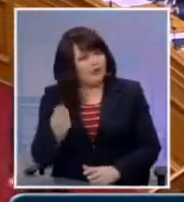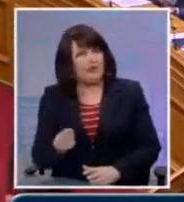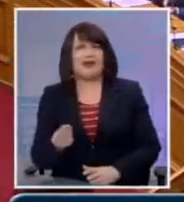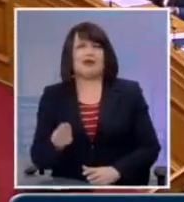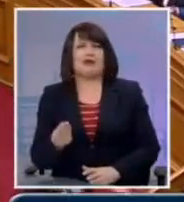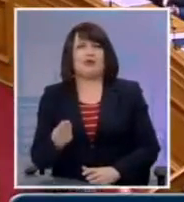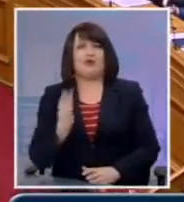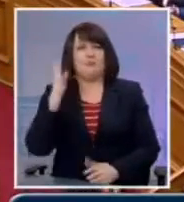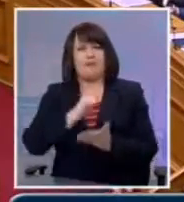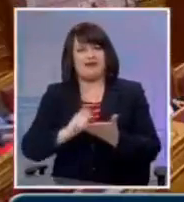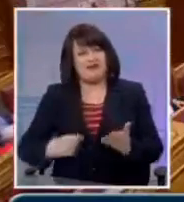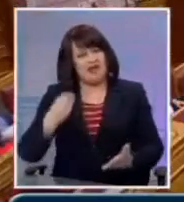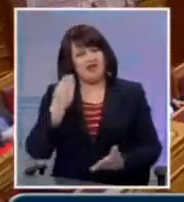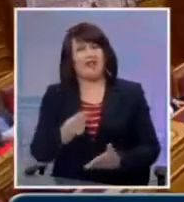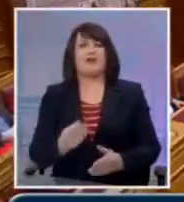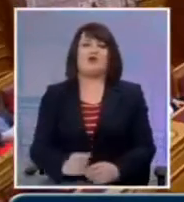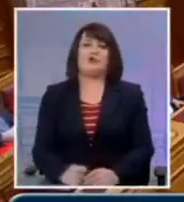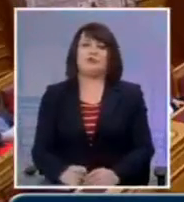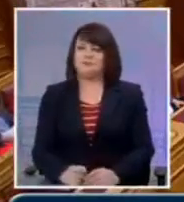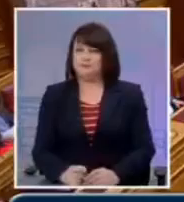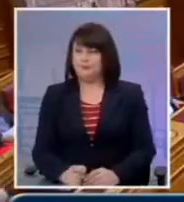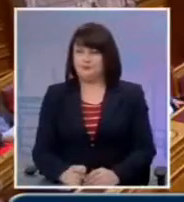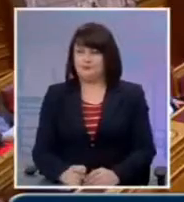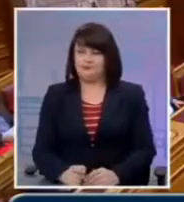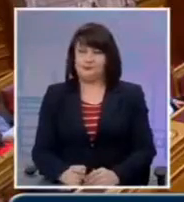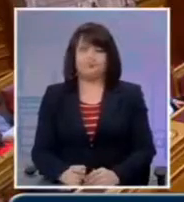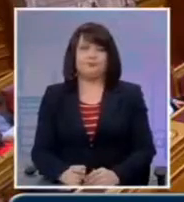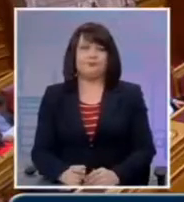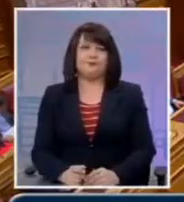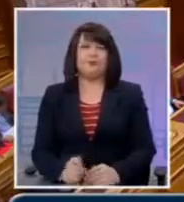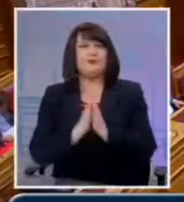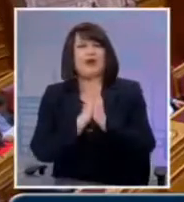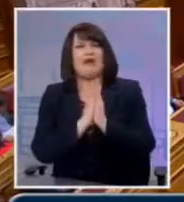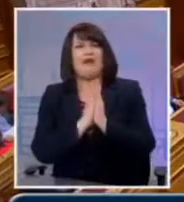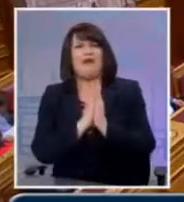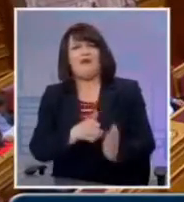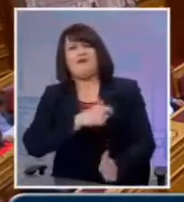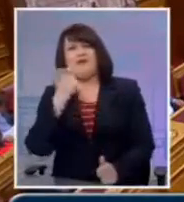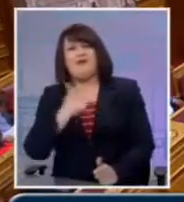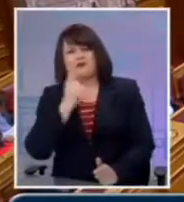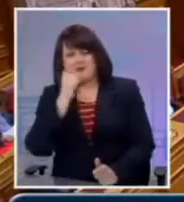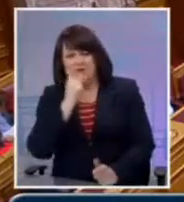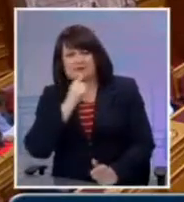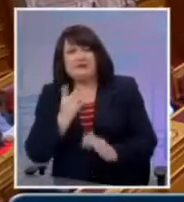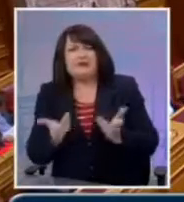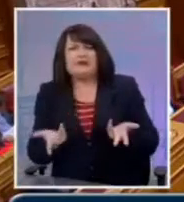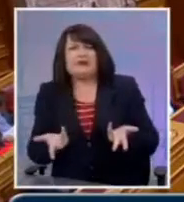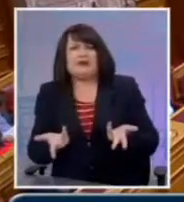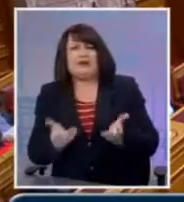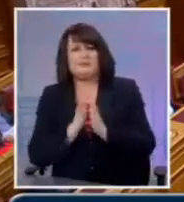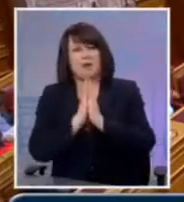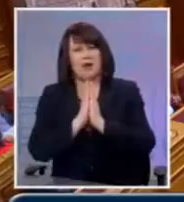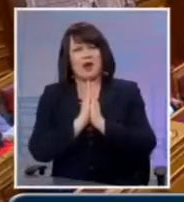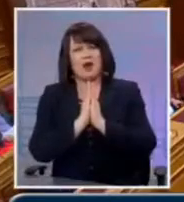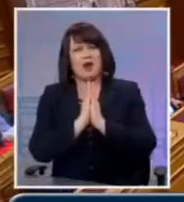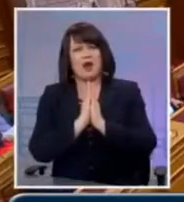και την καταθέτω στα πρακτικά. Και την καταθέτω στα πρακτικά. Παρακαλώ. Και την καταθέτω